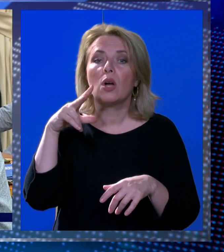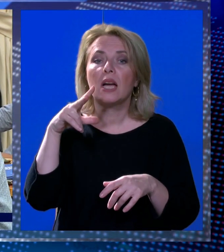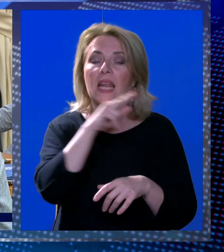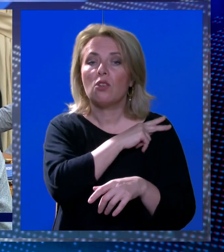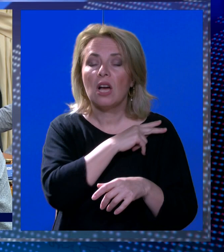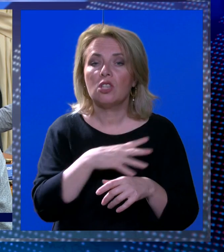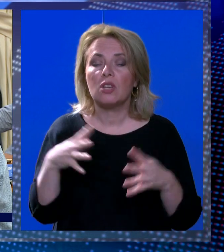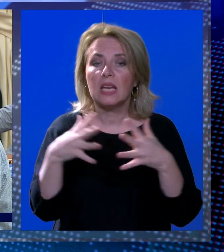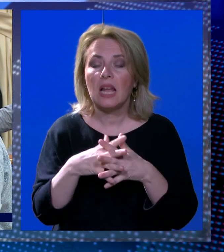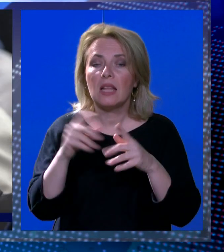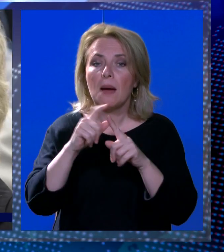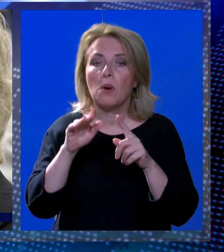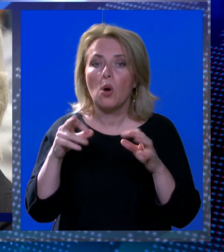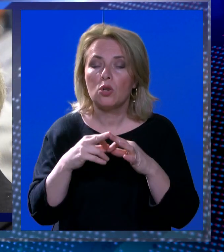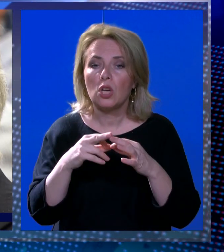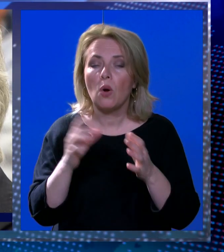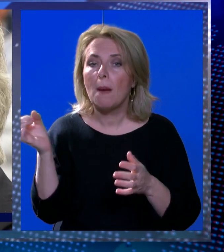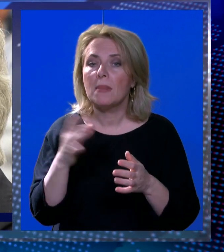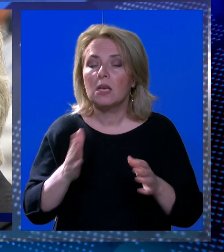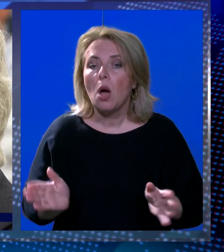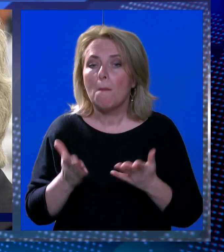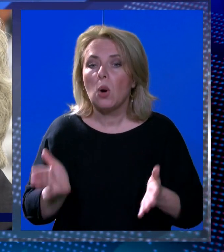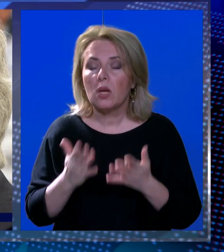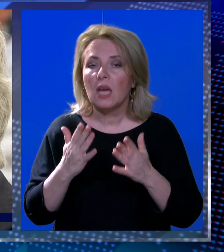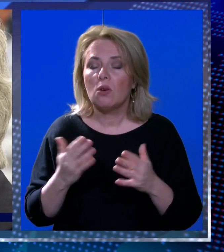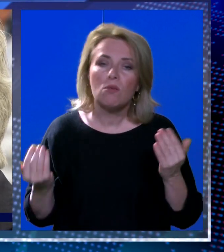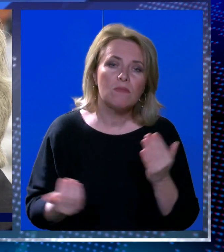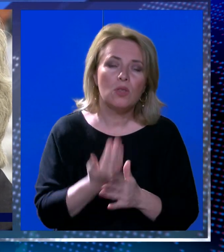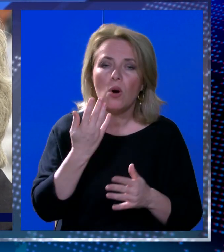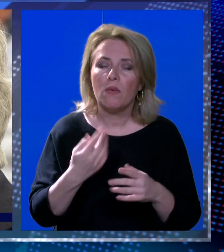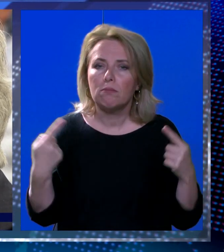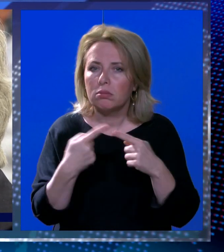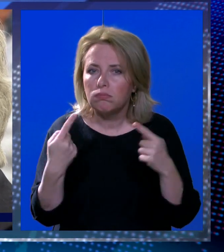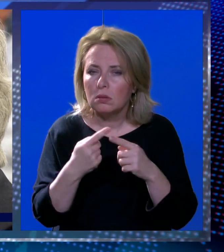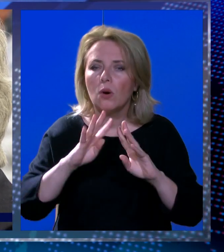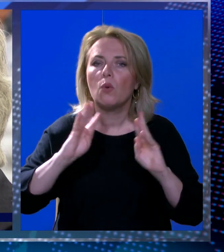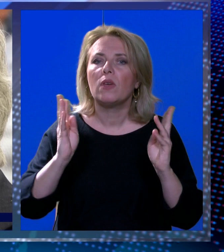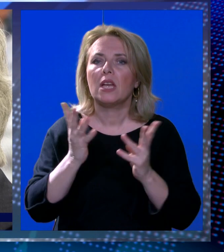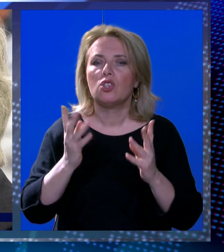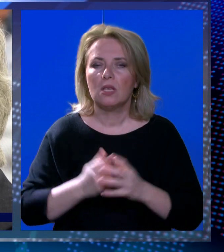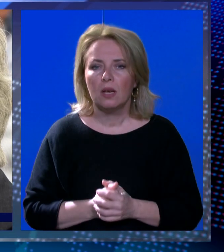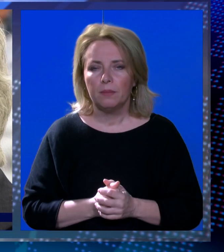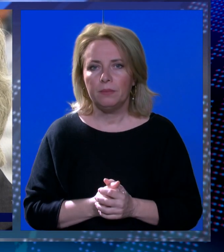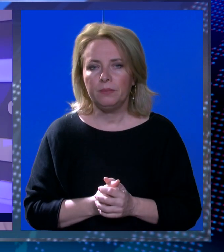grada Ploča Mišo Krstičević, koji je vrlo brzo pokrenuo nove iskre u vijećnici.